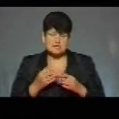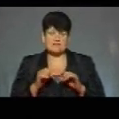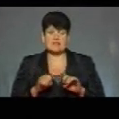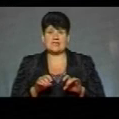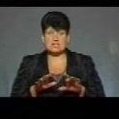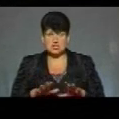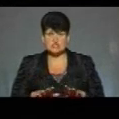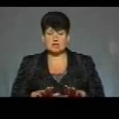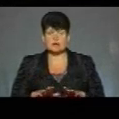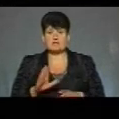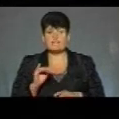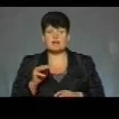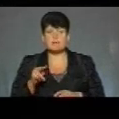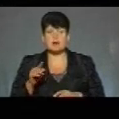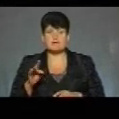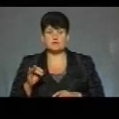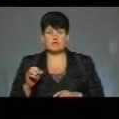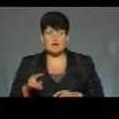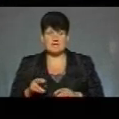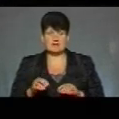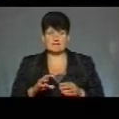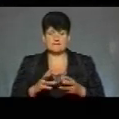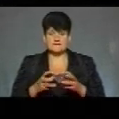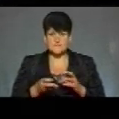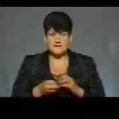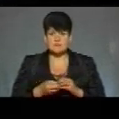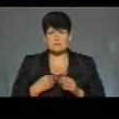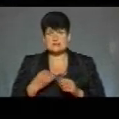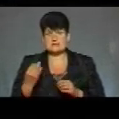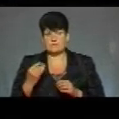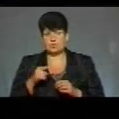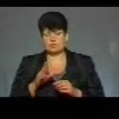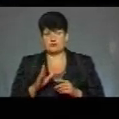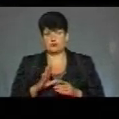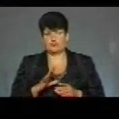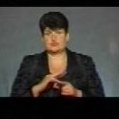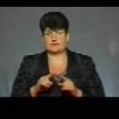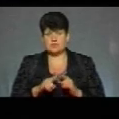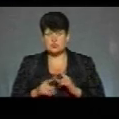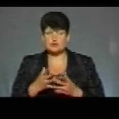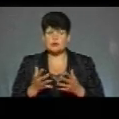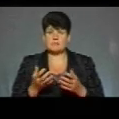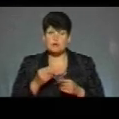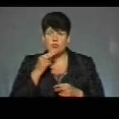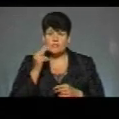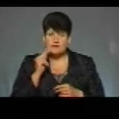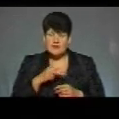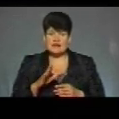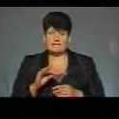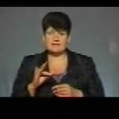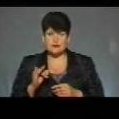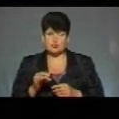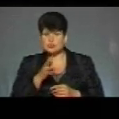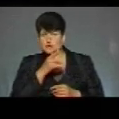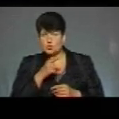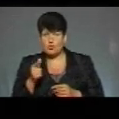буде виправдувальний вирок, то в такому випадку ми зацікавимо в тому, щоб він був якнайшвидше. Якщо ж прийме обвинувальний вирок, то строк,